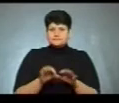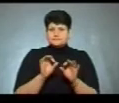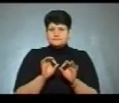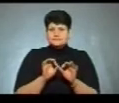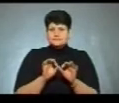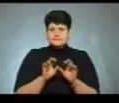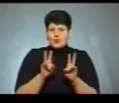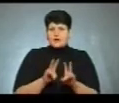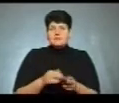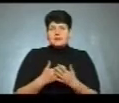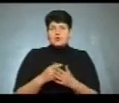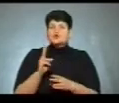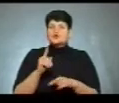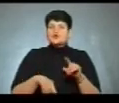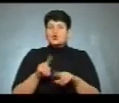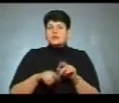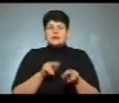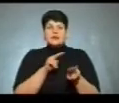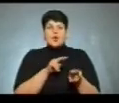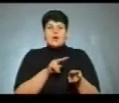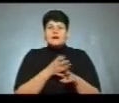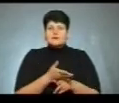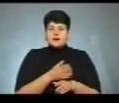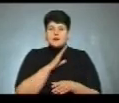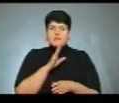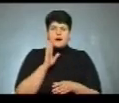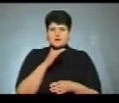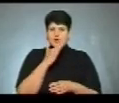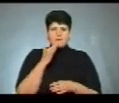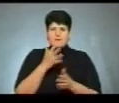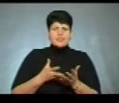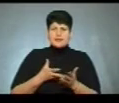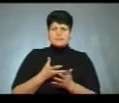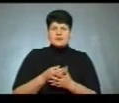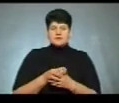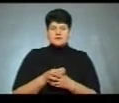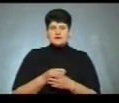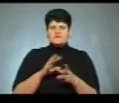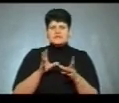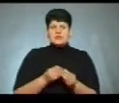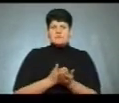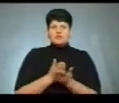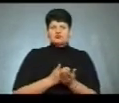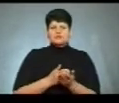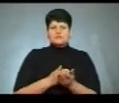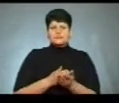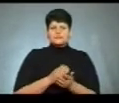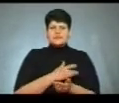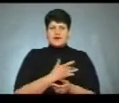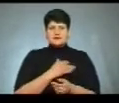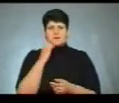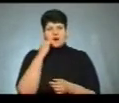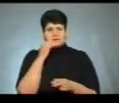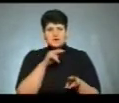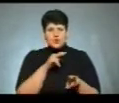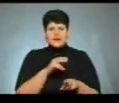приклад. Хтось з родини доглядає, багато мам не сплачують взагалі, скажімо, послуг няні, бо доглядає бабця